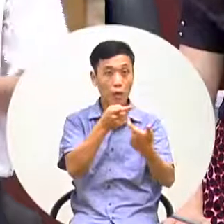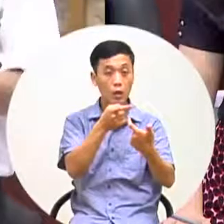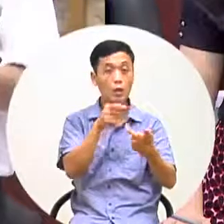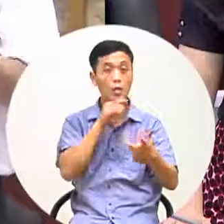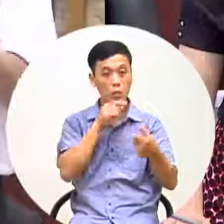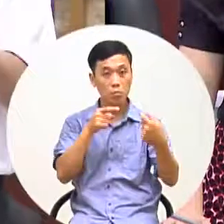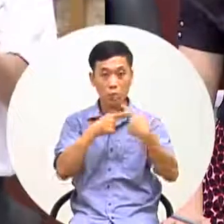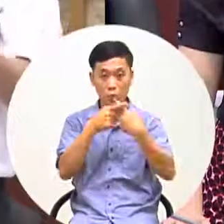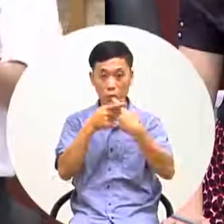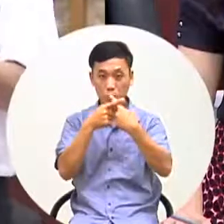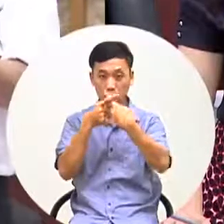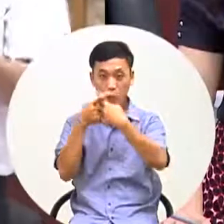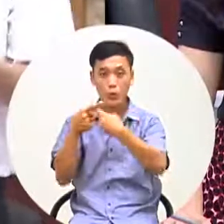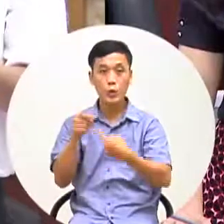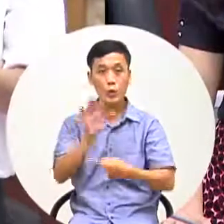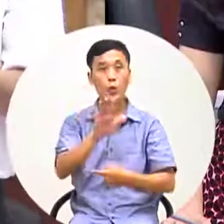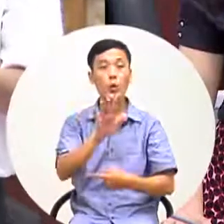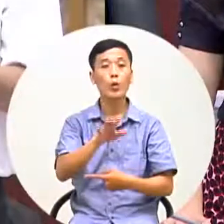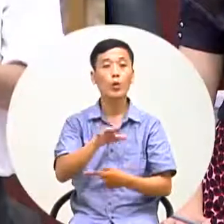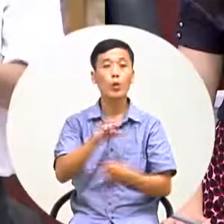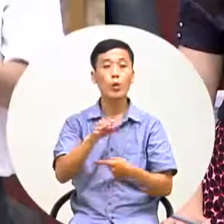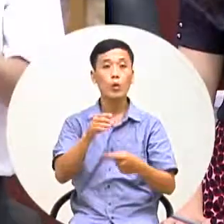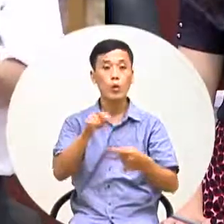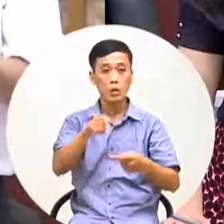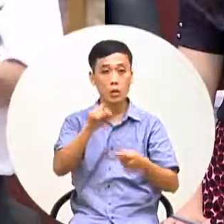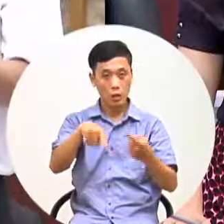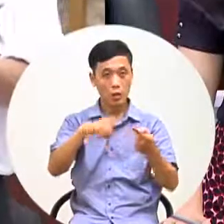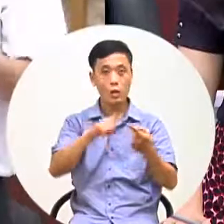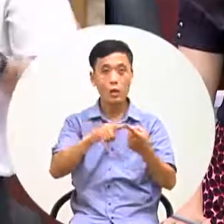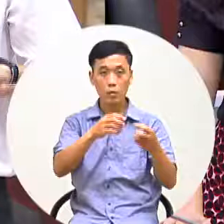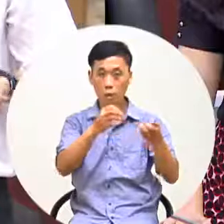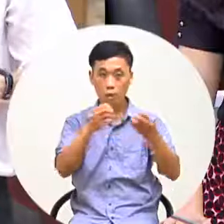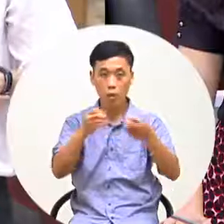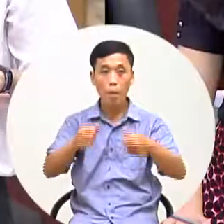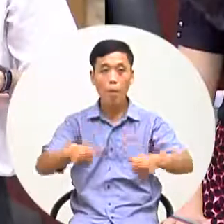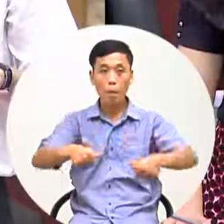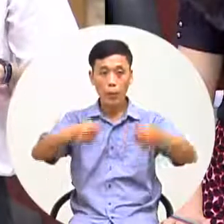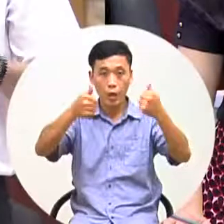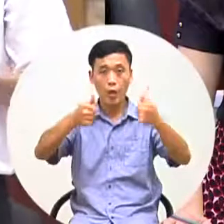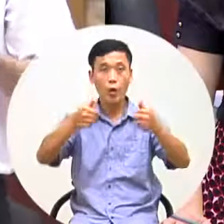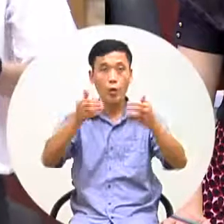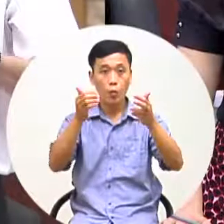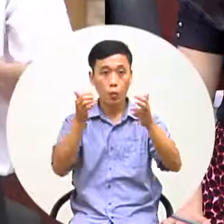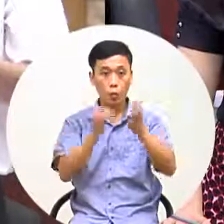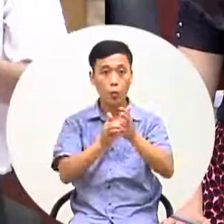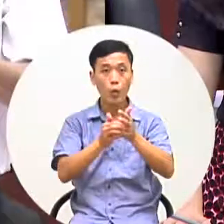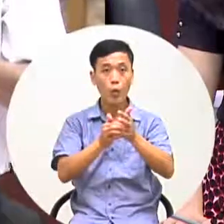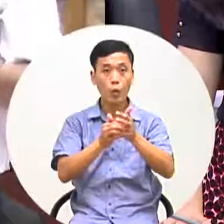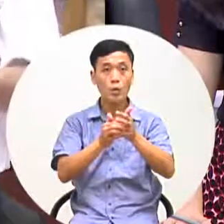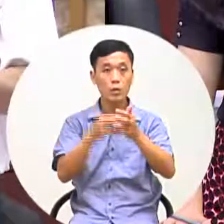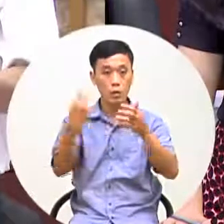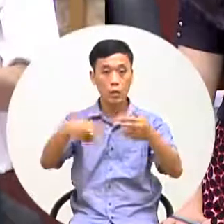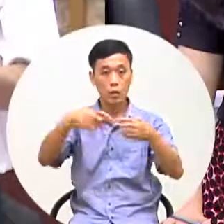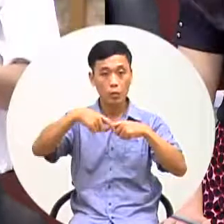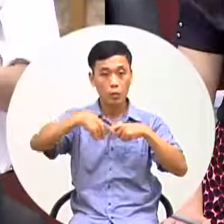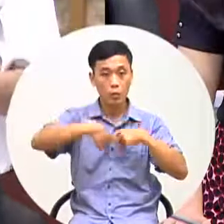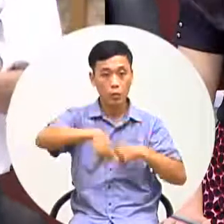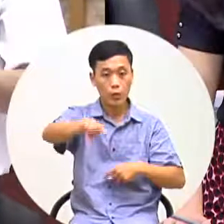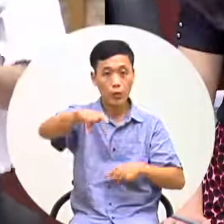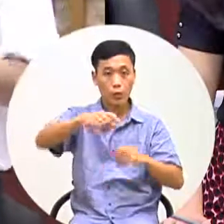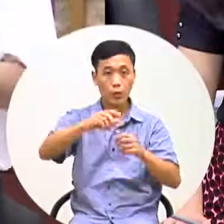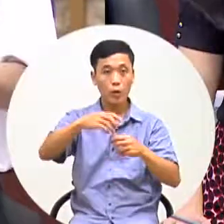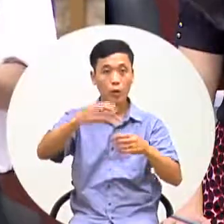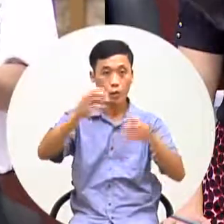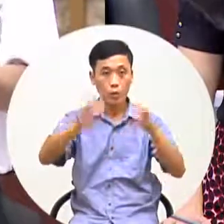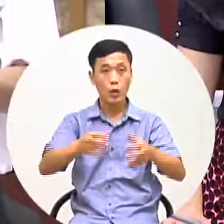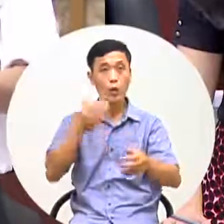要把这个东西要有一个共通的平台之前，一定要先把这个东西要讲清楚，不然到时候他如果违反